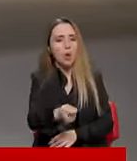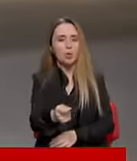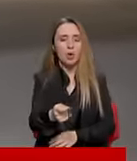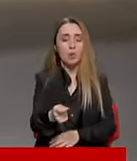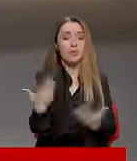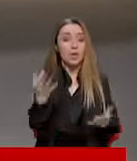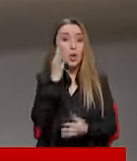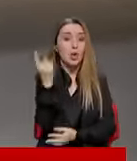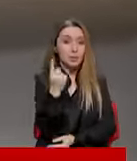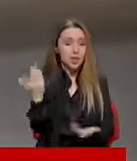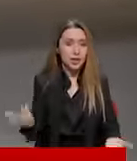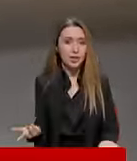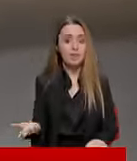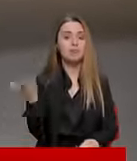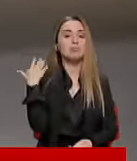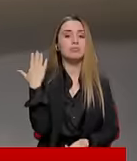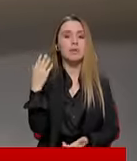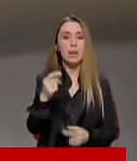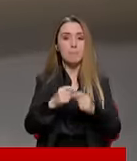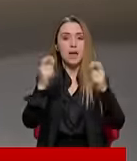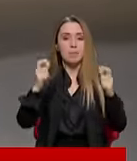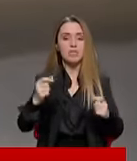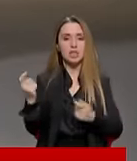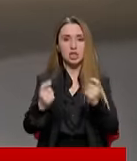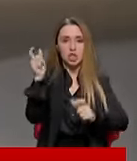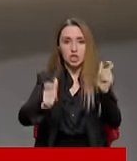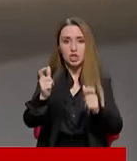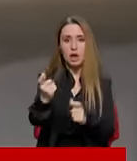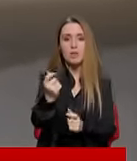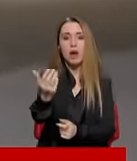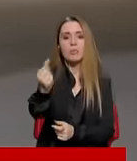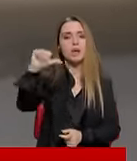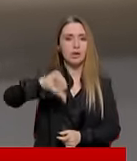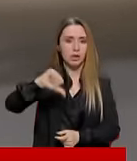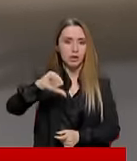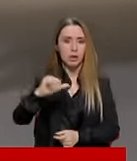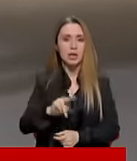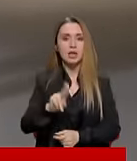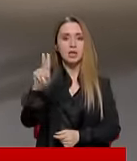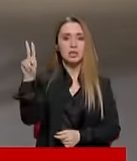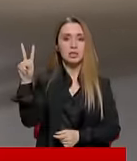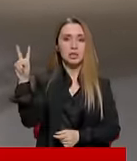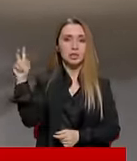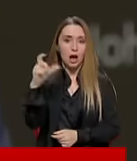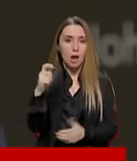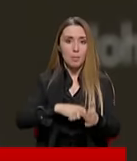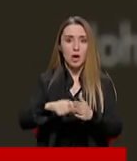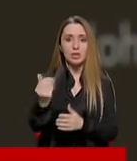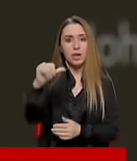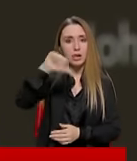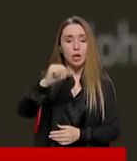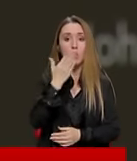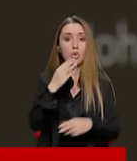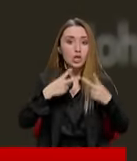bir şey ki Eee Geçenlerde Bey pazarında işçiler para alamamışlar Eee 7-8 ay maaş alamamışlar okullar